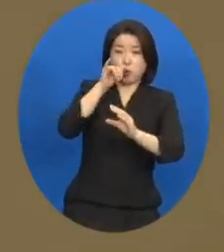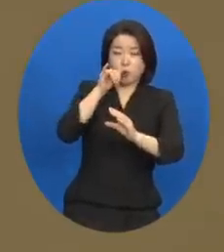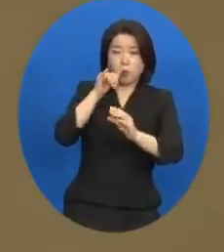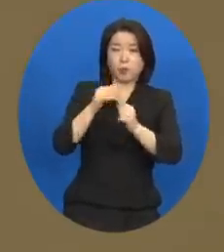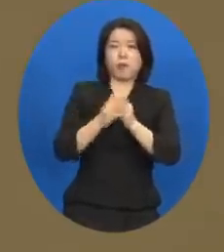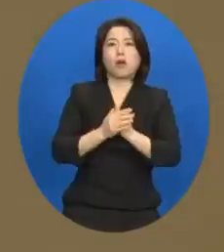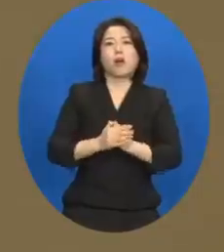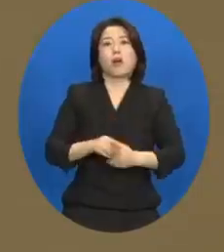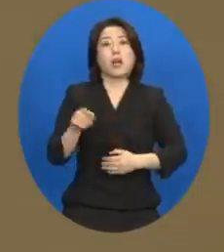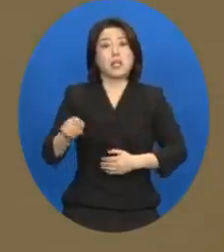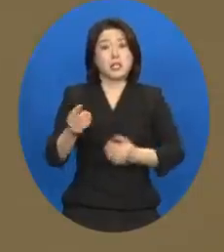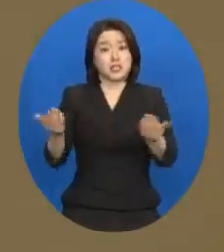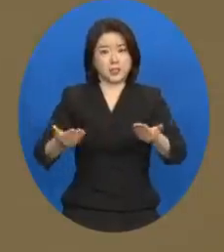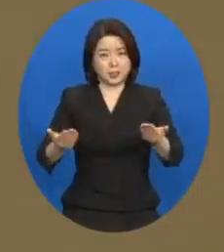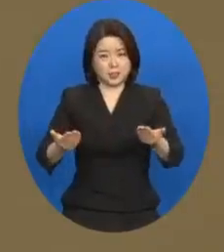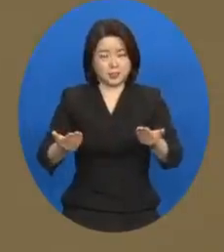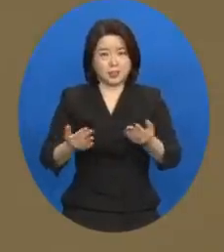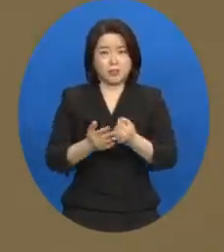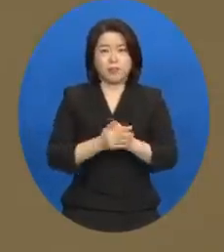이 일이